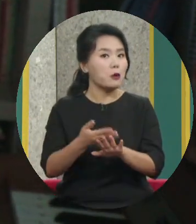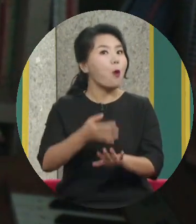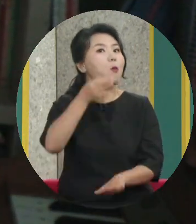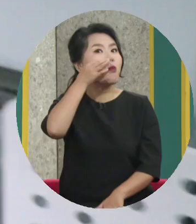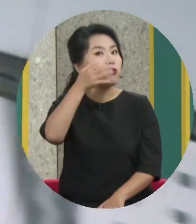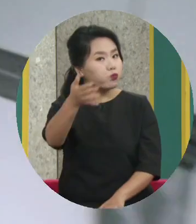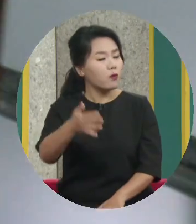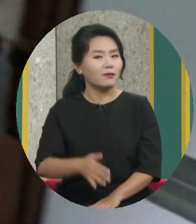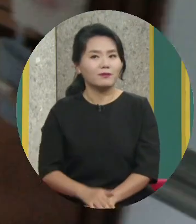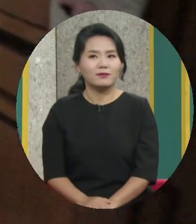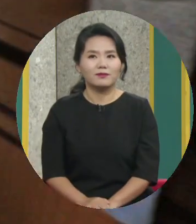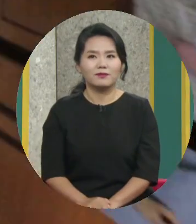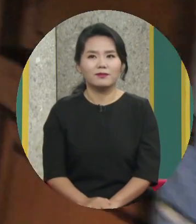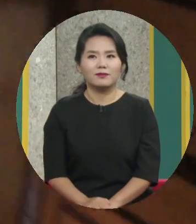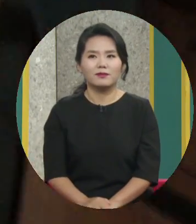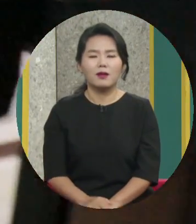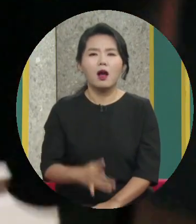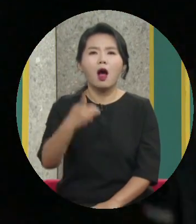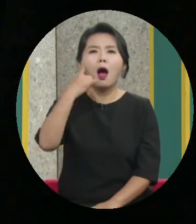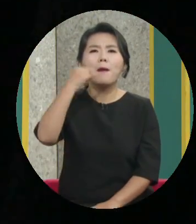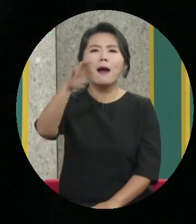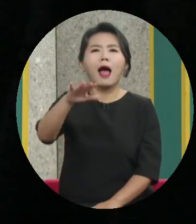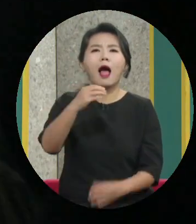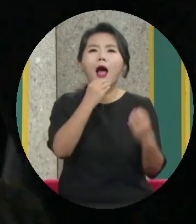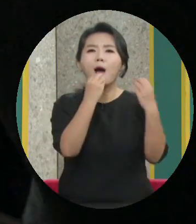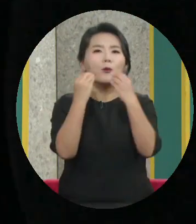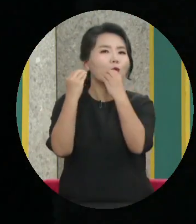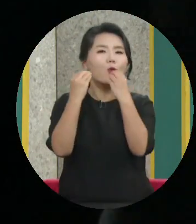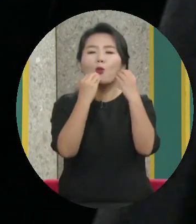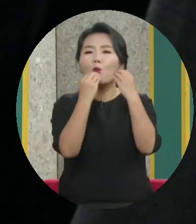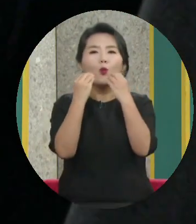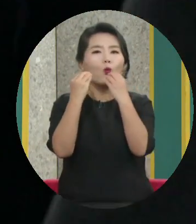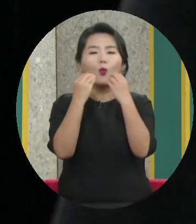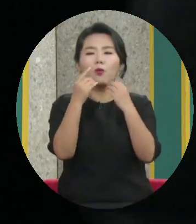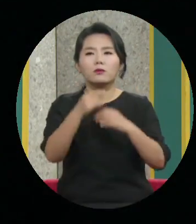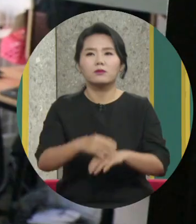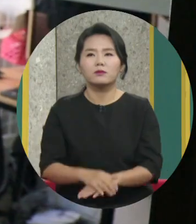들어주겠습니다. 엄마, 하모니카는?